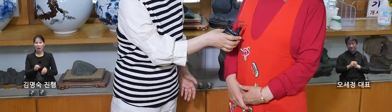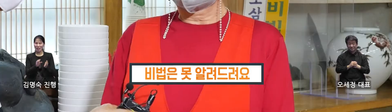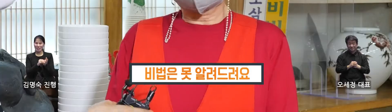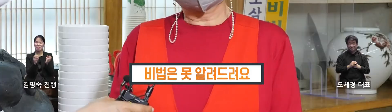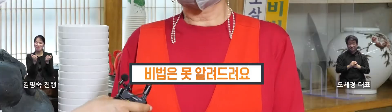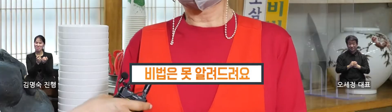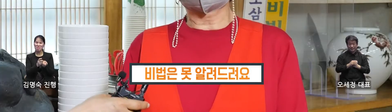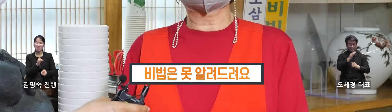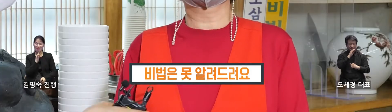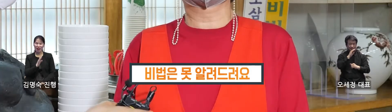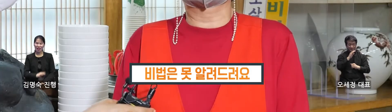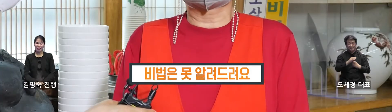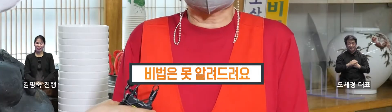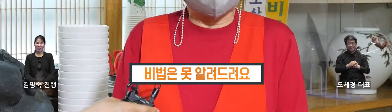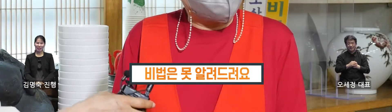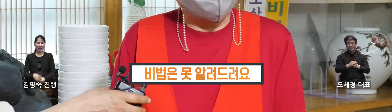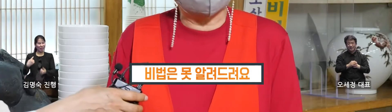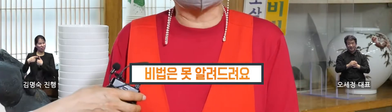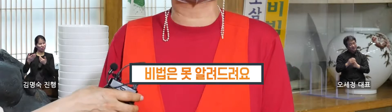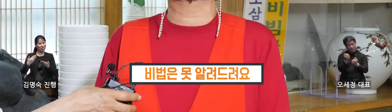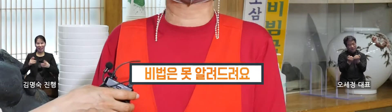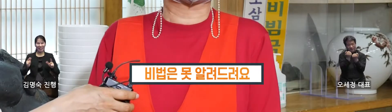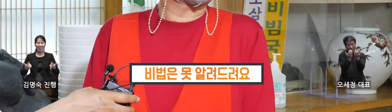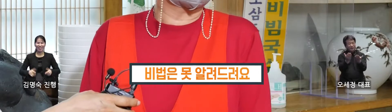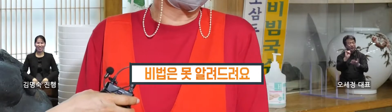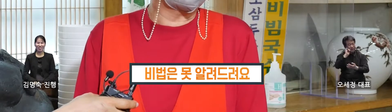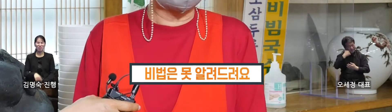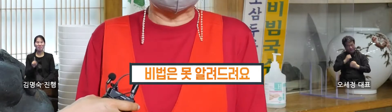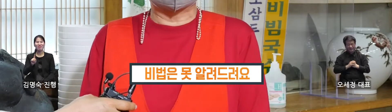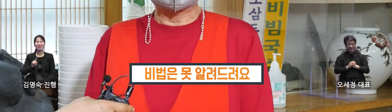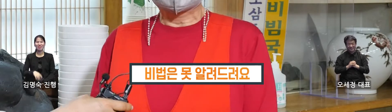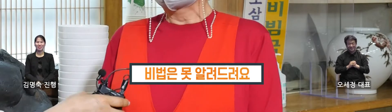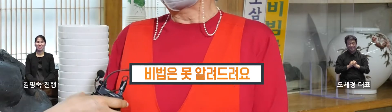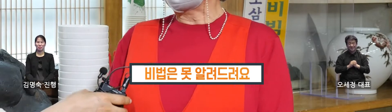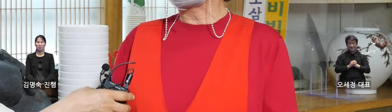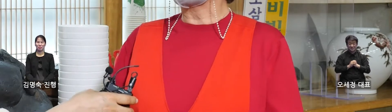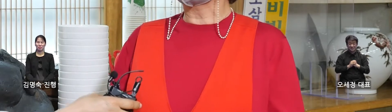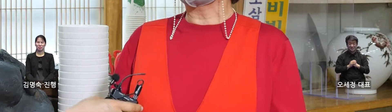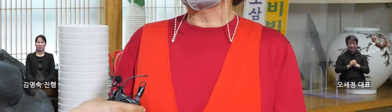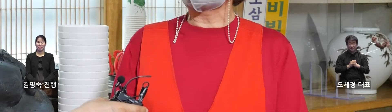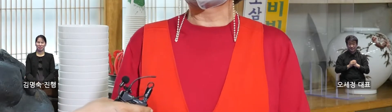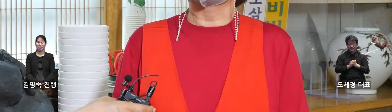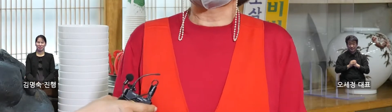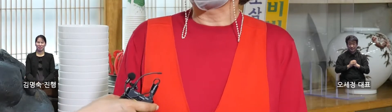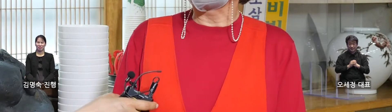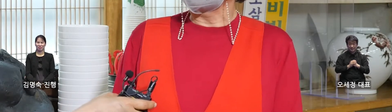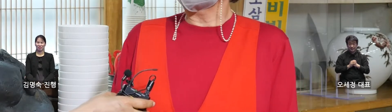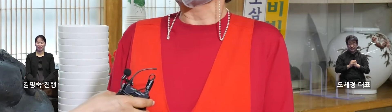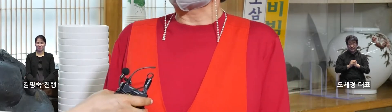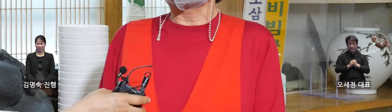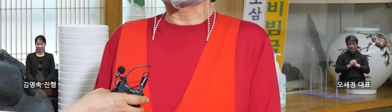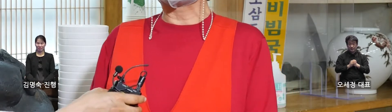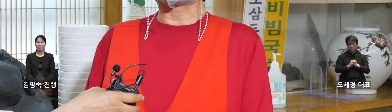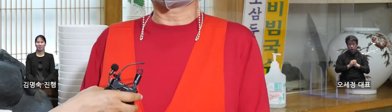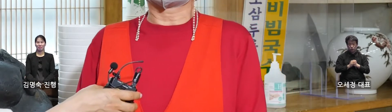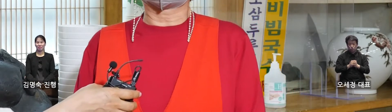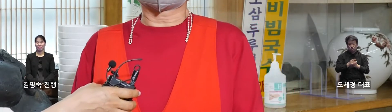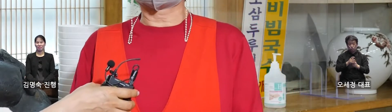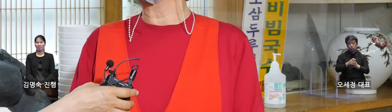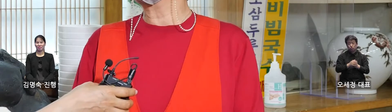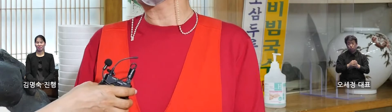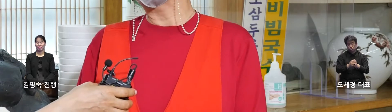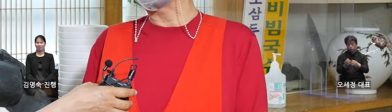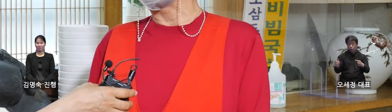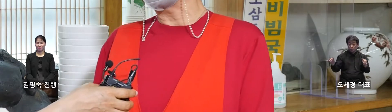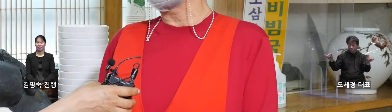있어요? 그렇죠. 못 알아들이죠. 못 알아들이죠. 어떻게 제가 아, 거기 살짝... 이제 들어가는 네. 이제 뭐 저기